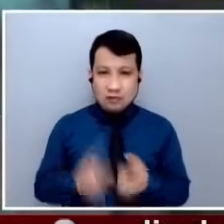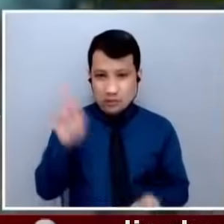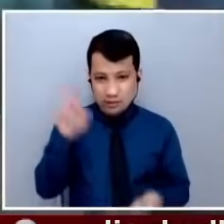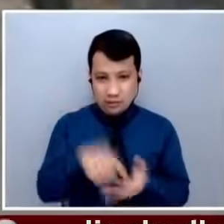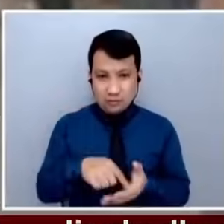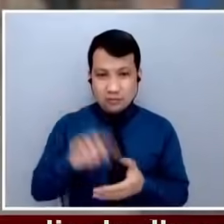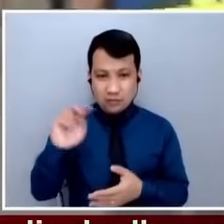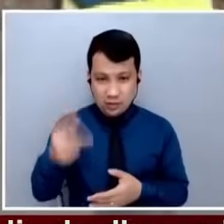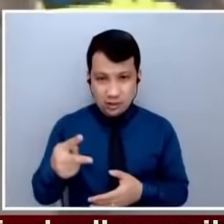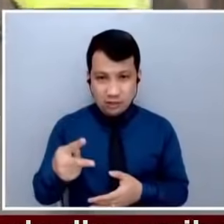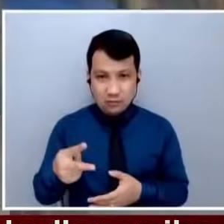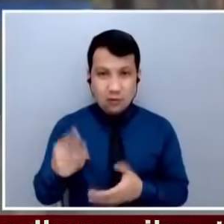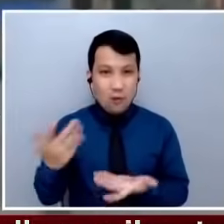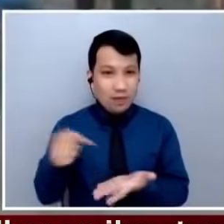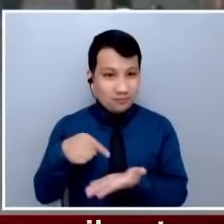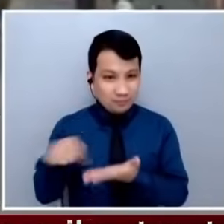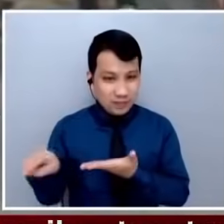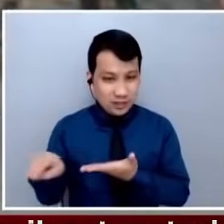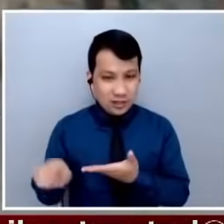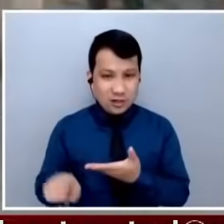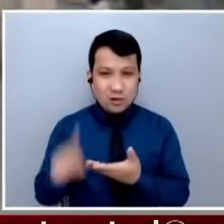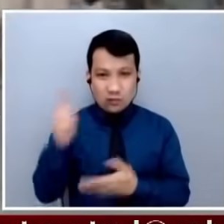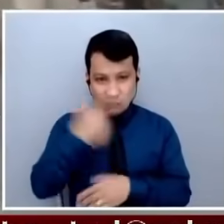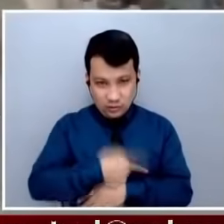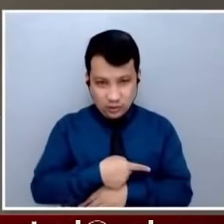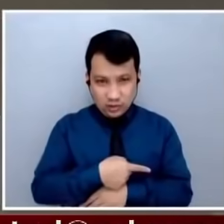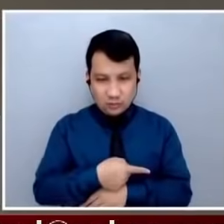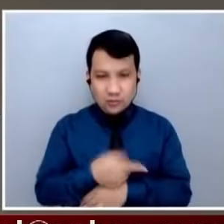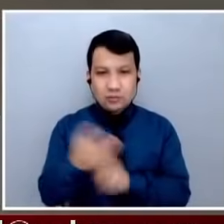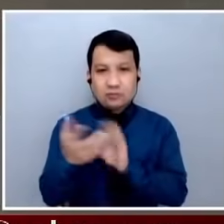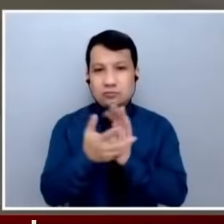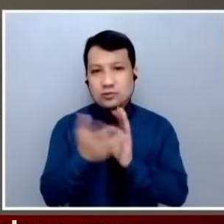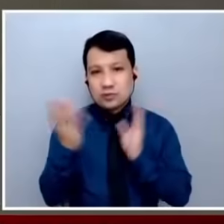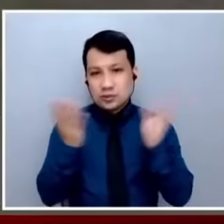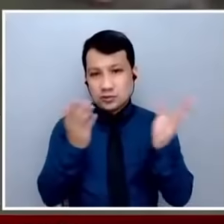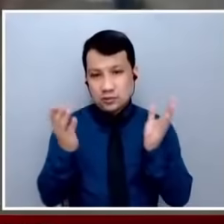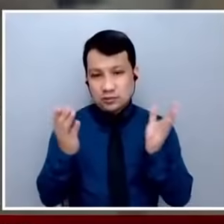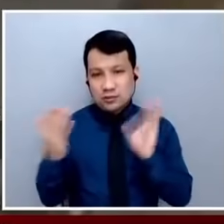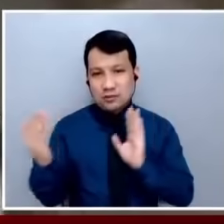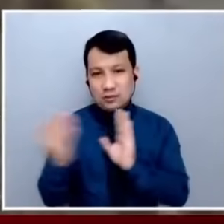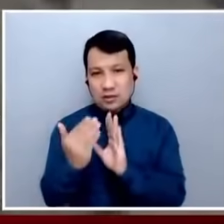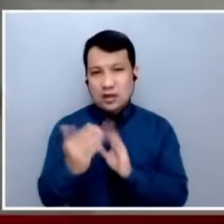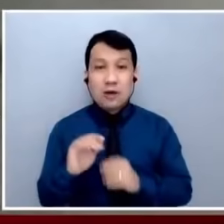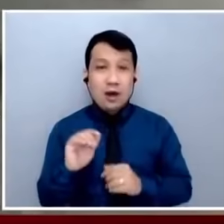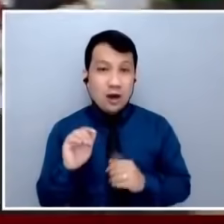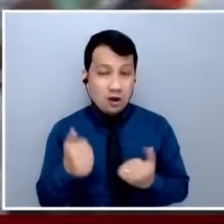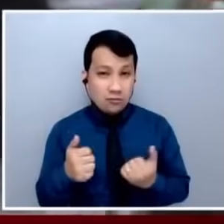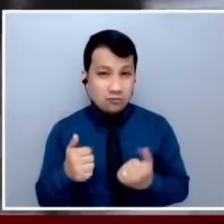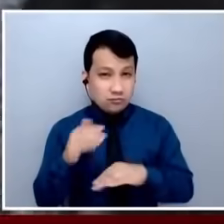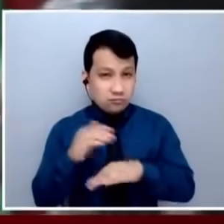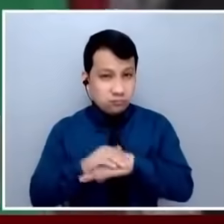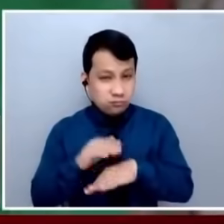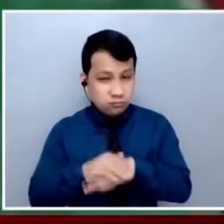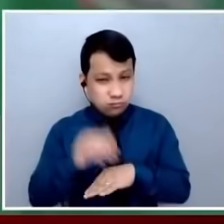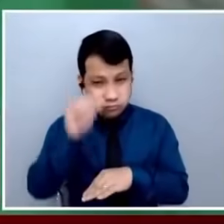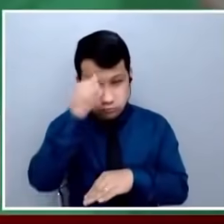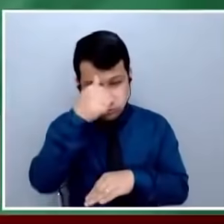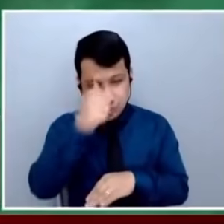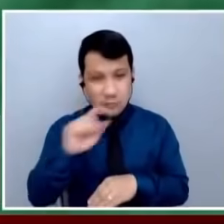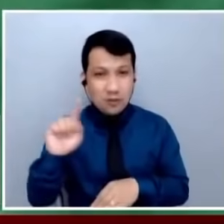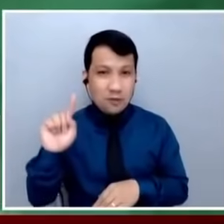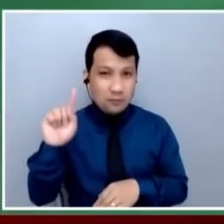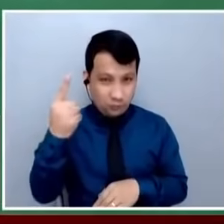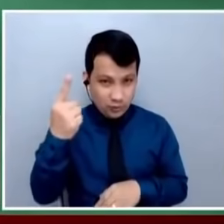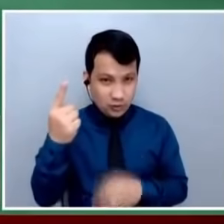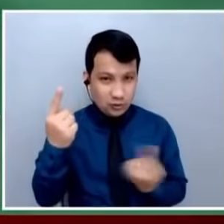Kung walang pambayad, 1 araw na community service ang katapat. Pero paalala ni Abalos, hanggang first offense